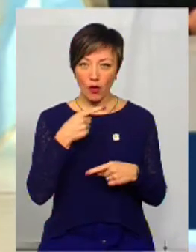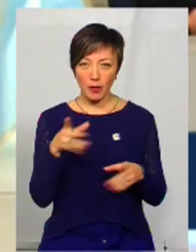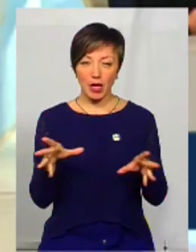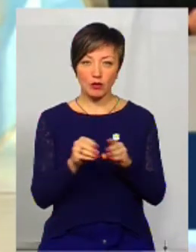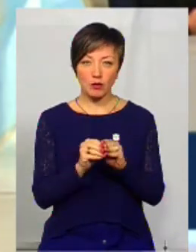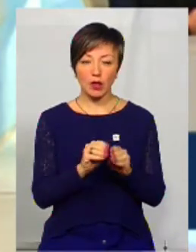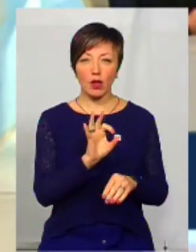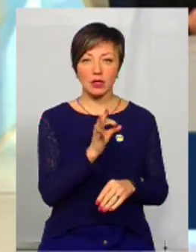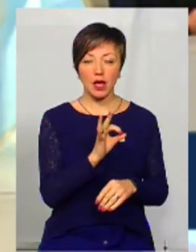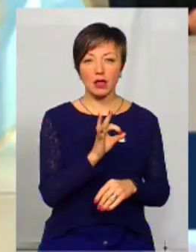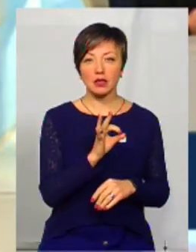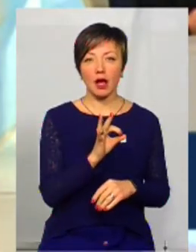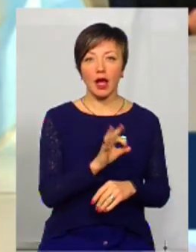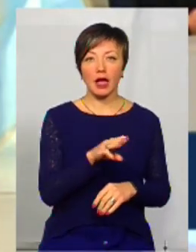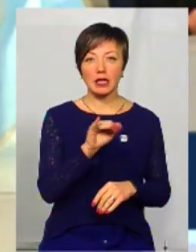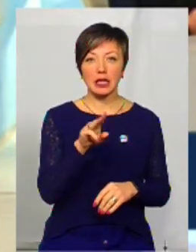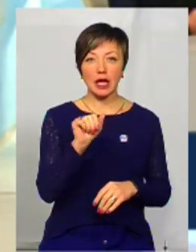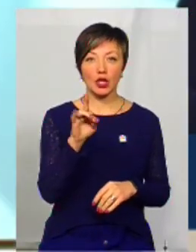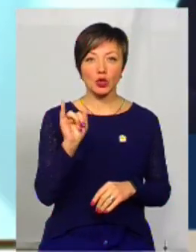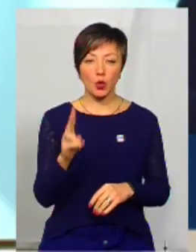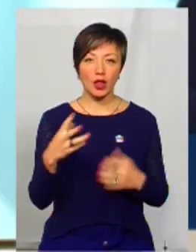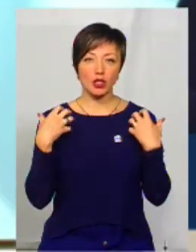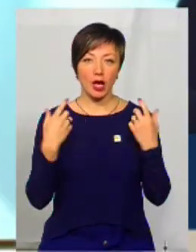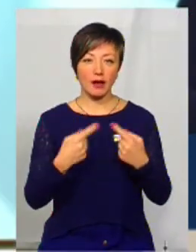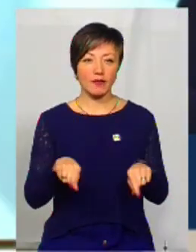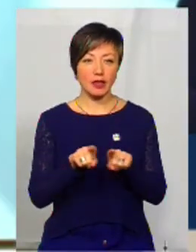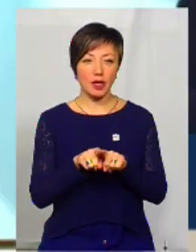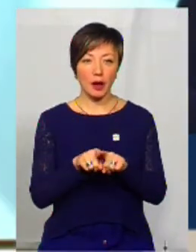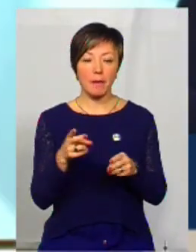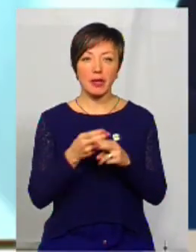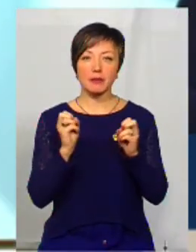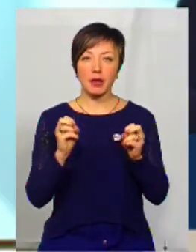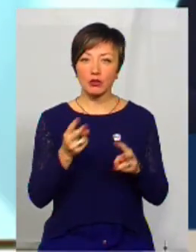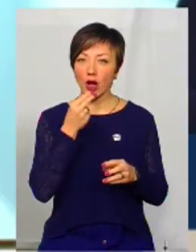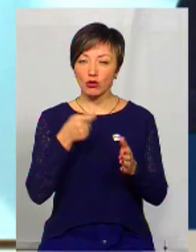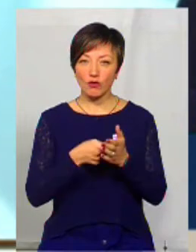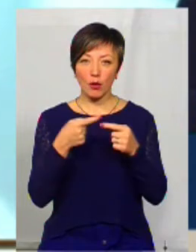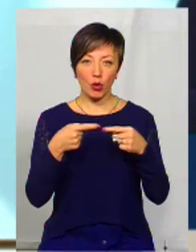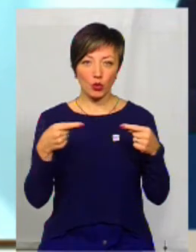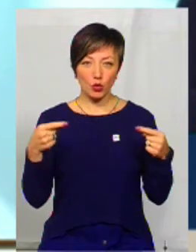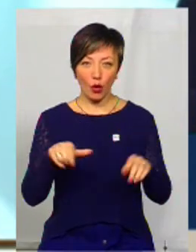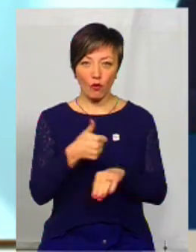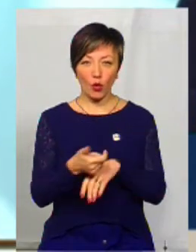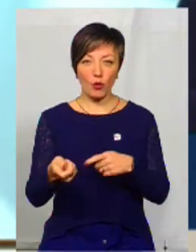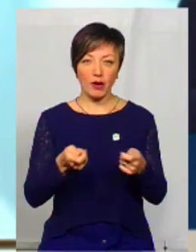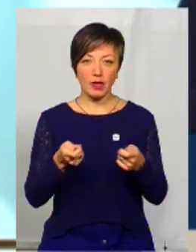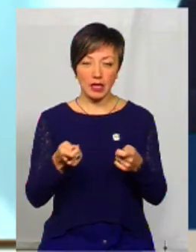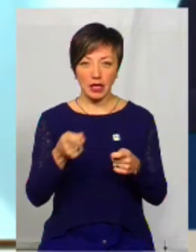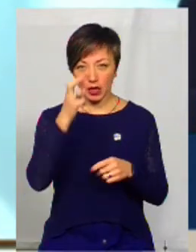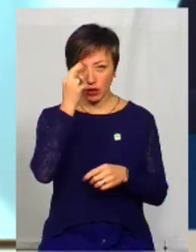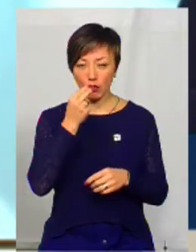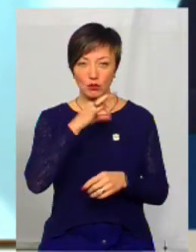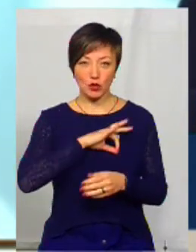Говоримо разом із Олександрою Титарчук, начальницею відділу безпечності харчових продуктів головного